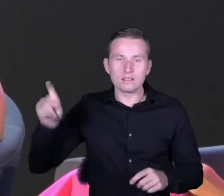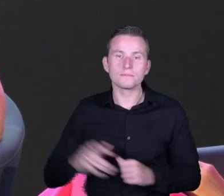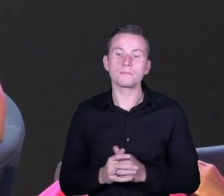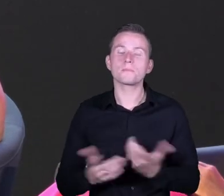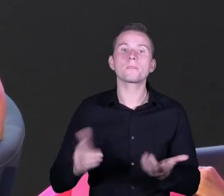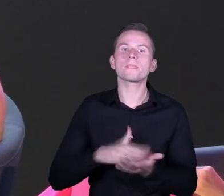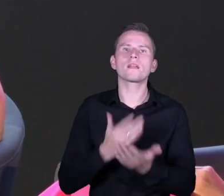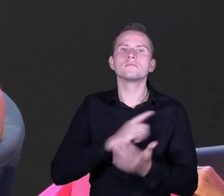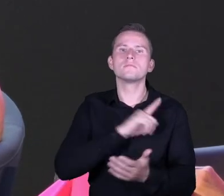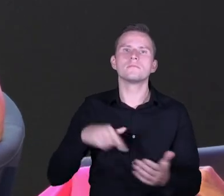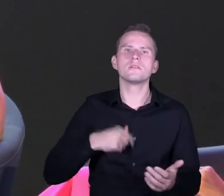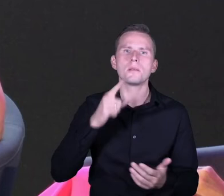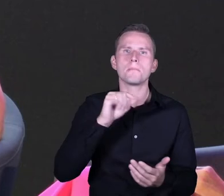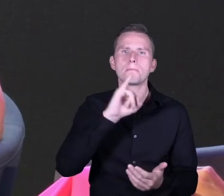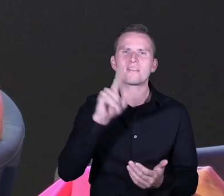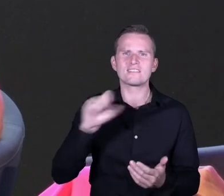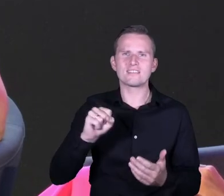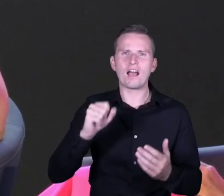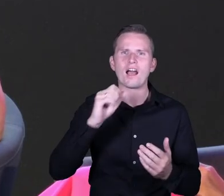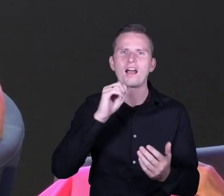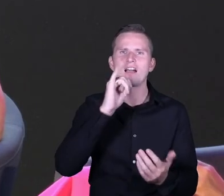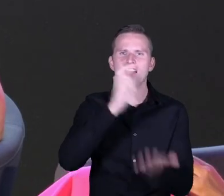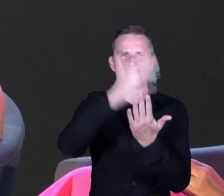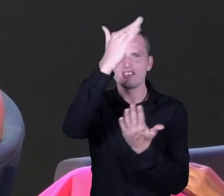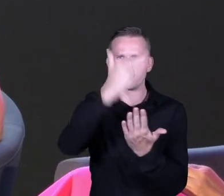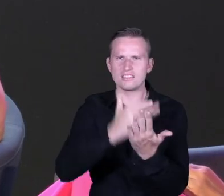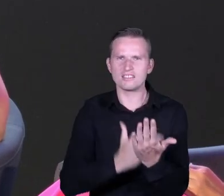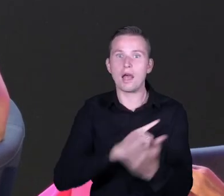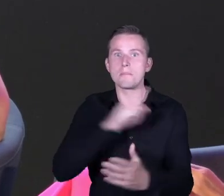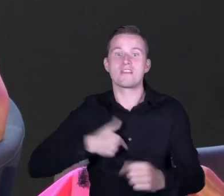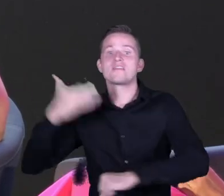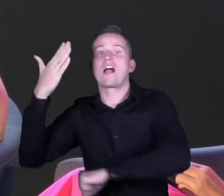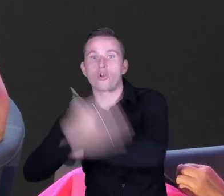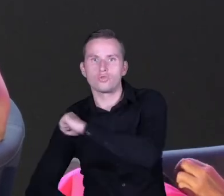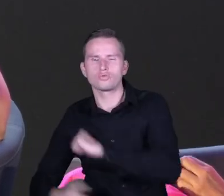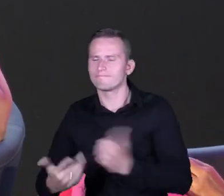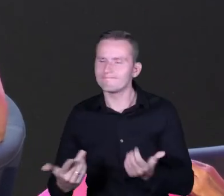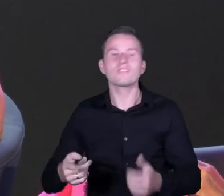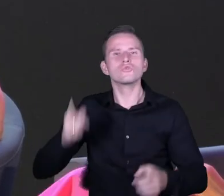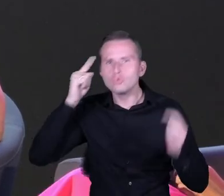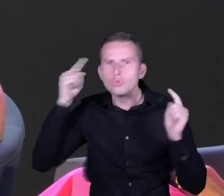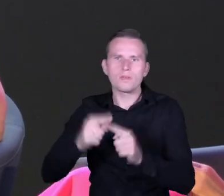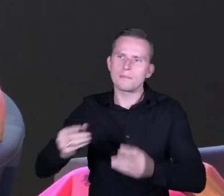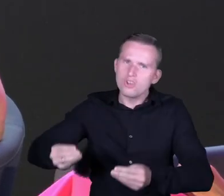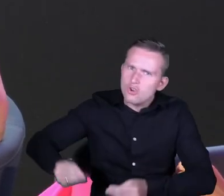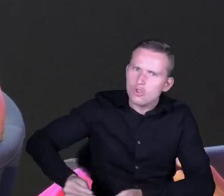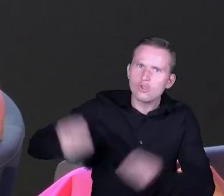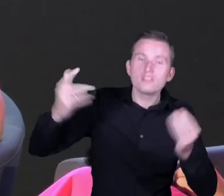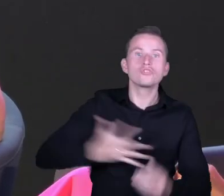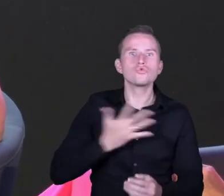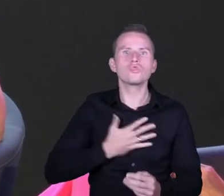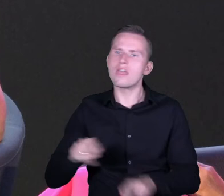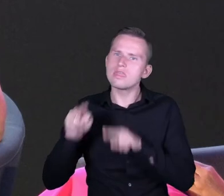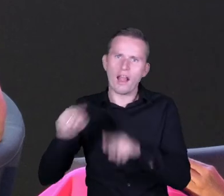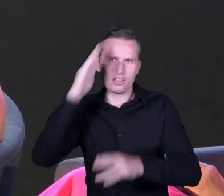na końcu listy w PISY, to właśnie w nastawieniu na rozwój, i w tym poczuciu przynależności wobec szkoły,